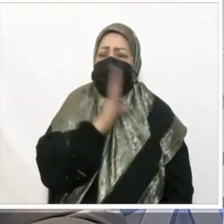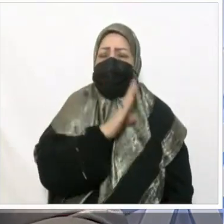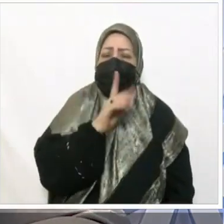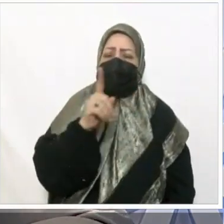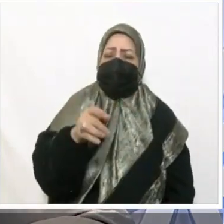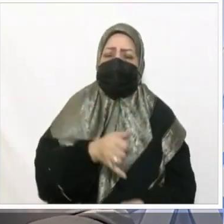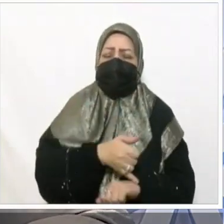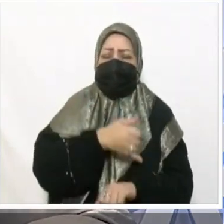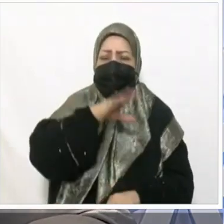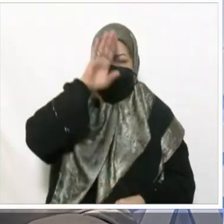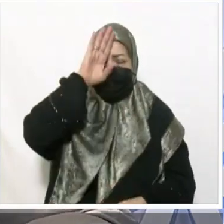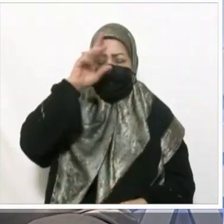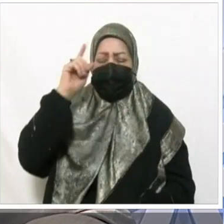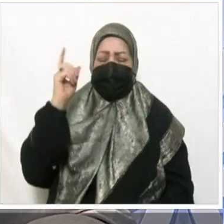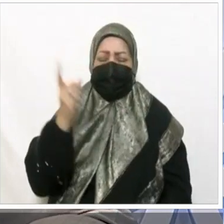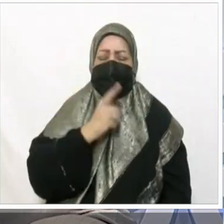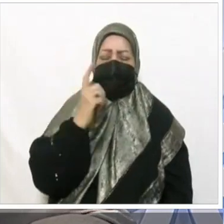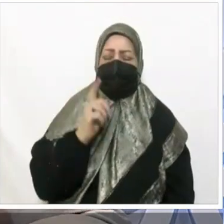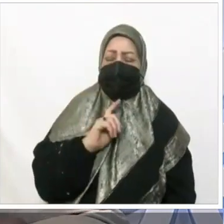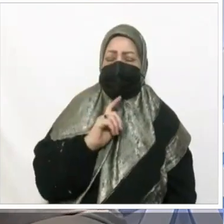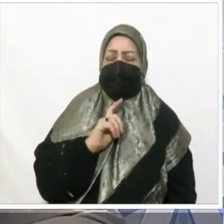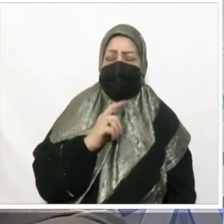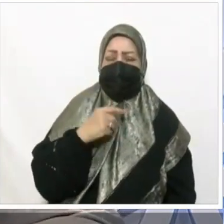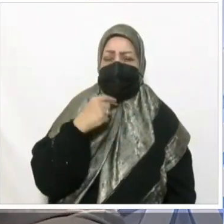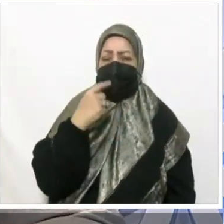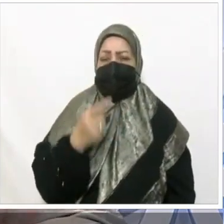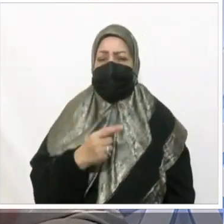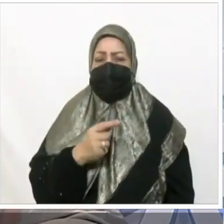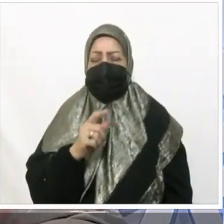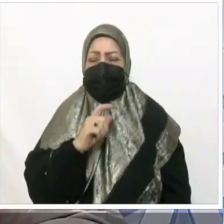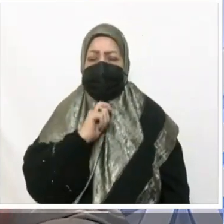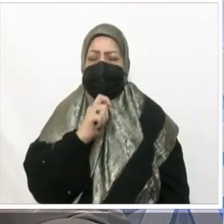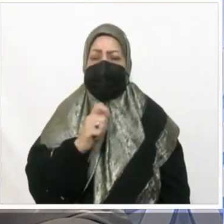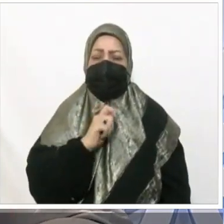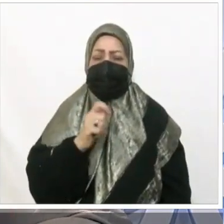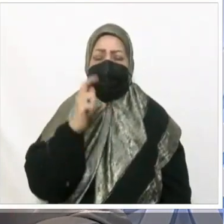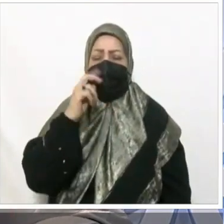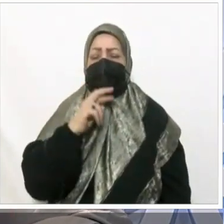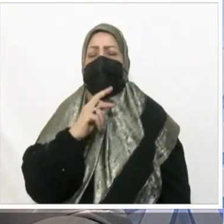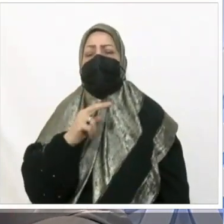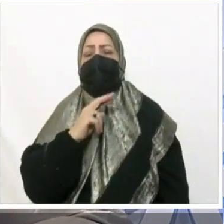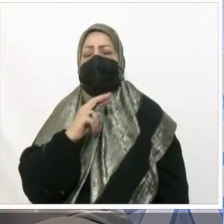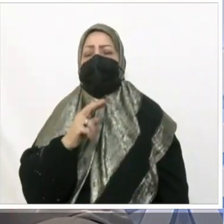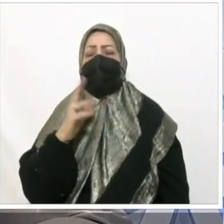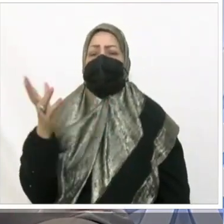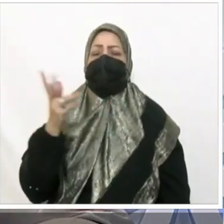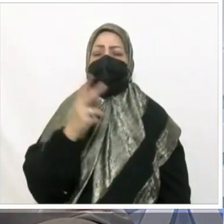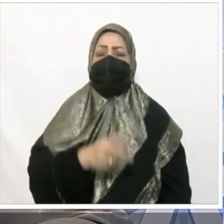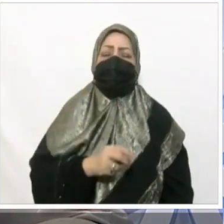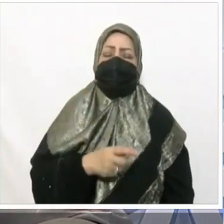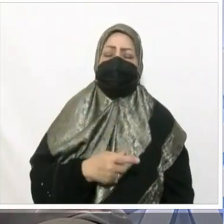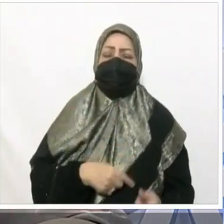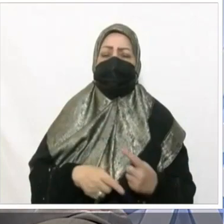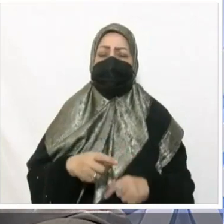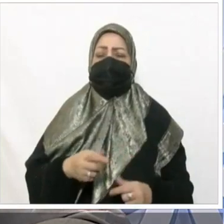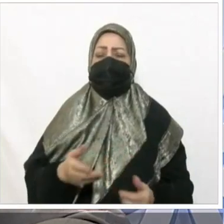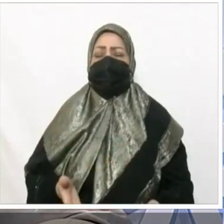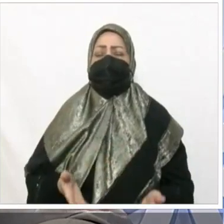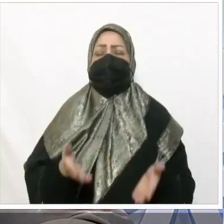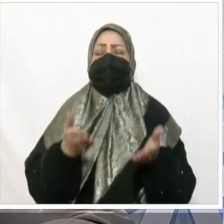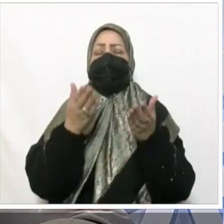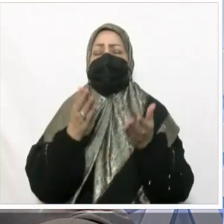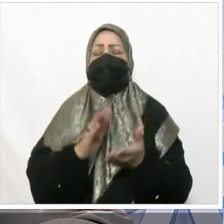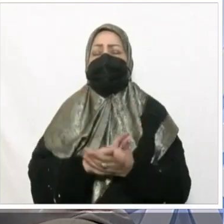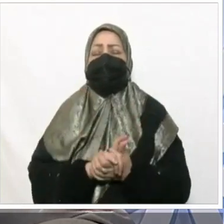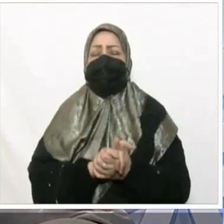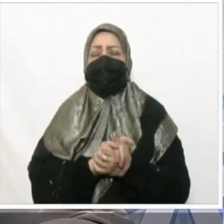علماء بلدكم. مش كل إنسان راهم داير لحية ومداير لطاقية لمشبكة والله مداير كذا والله يعني